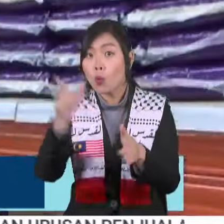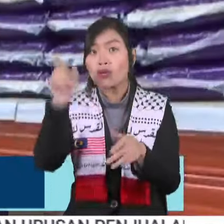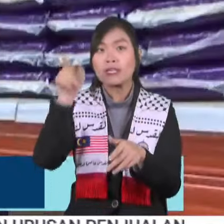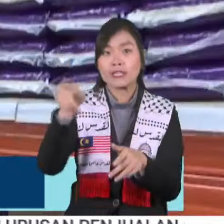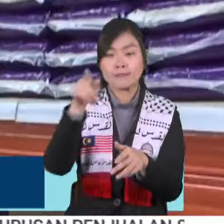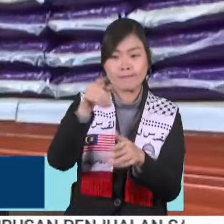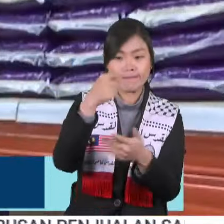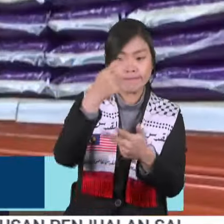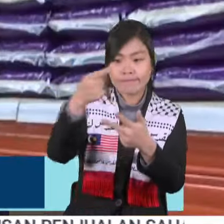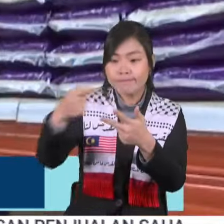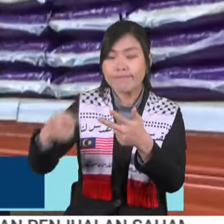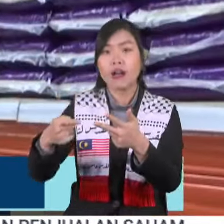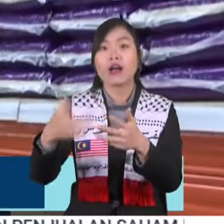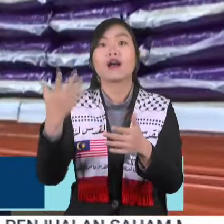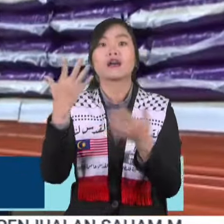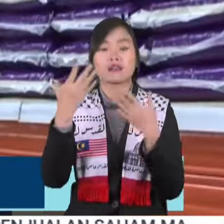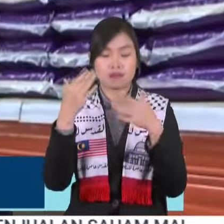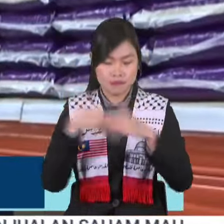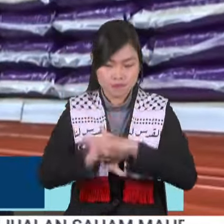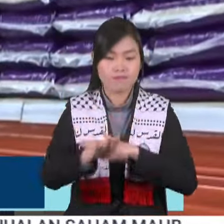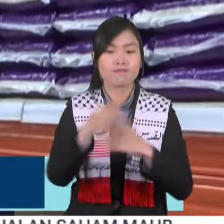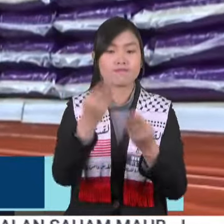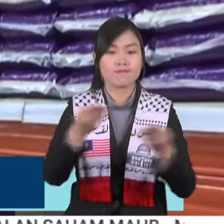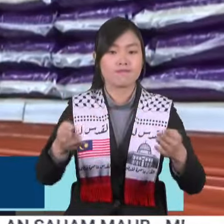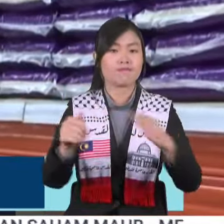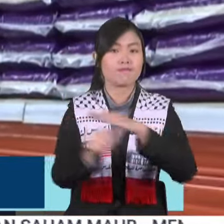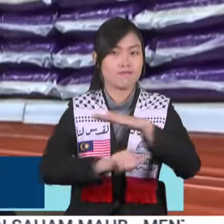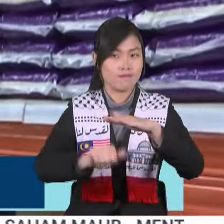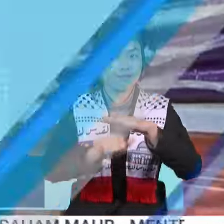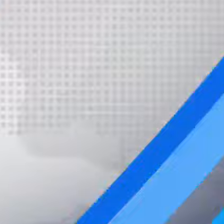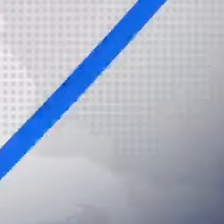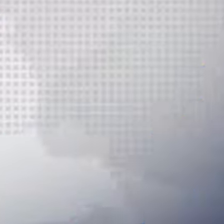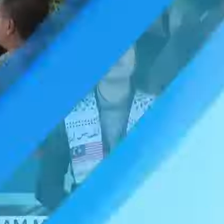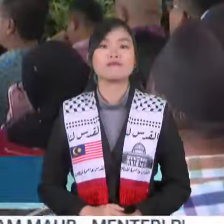itu mendapat akses kepada barang keperluan.